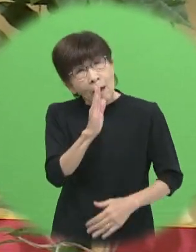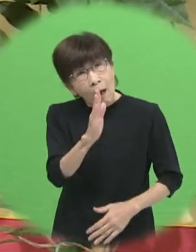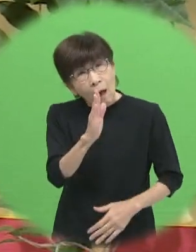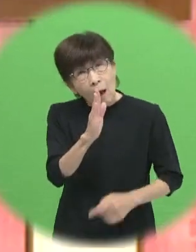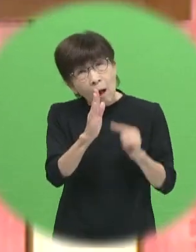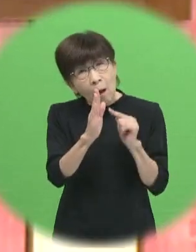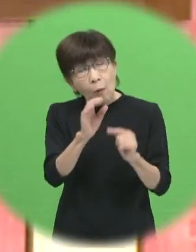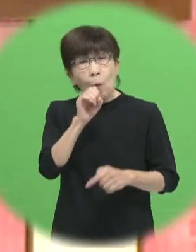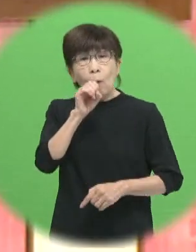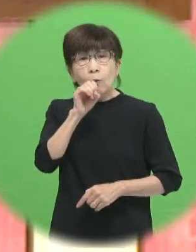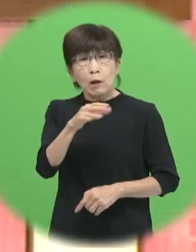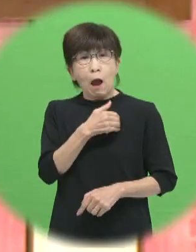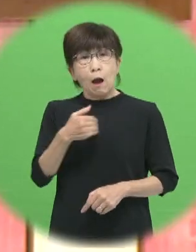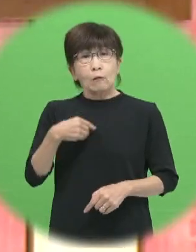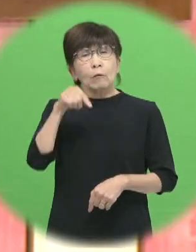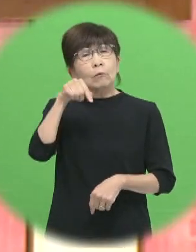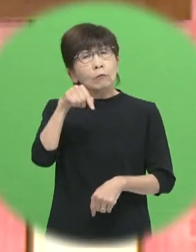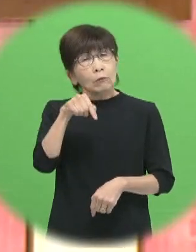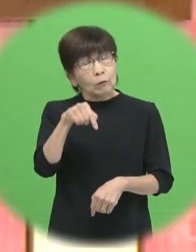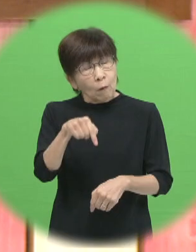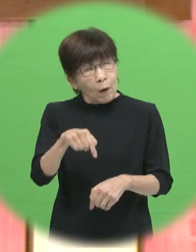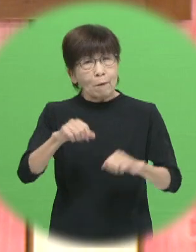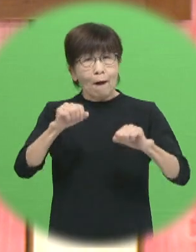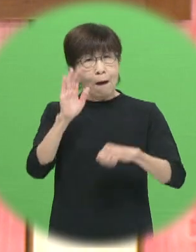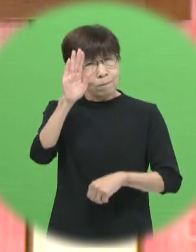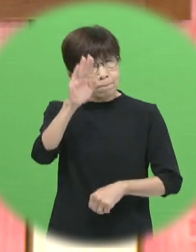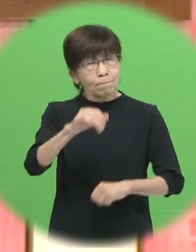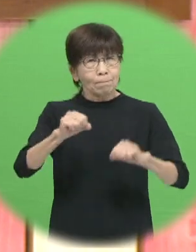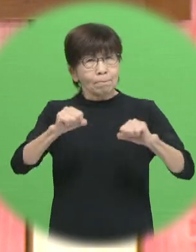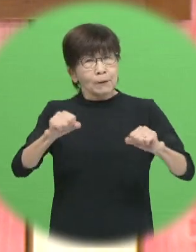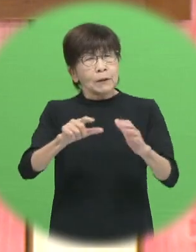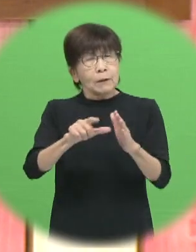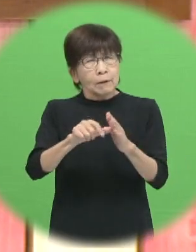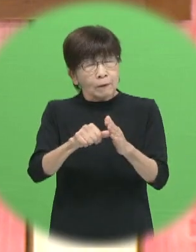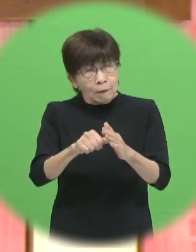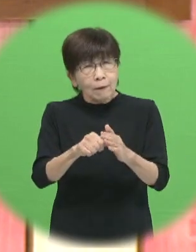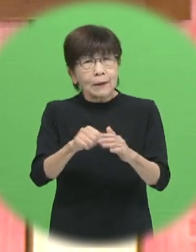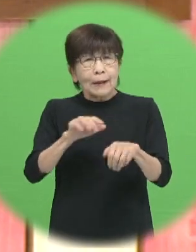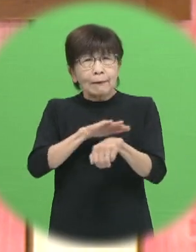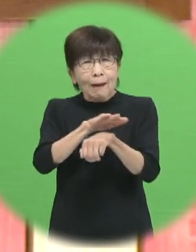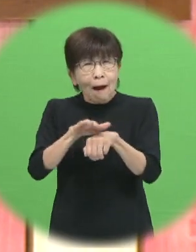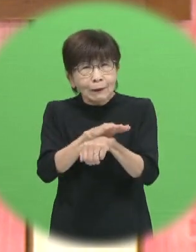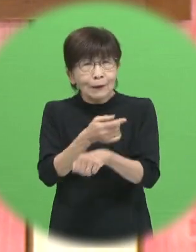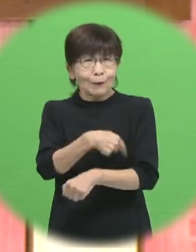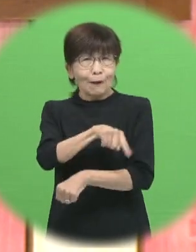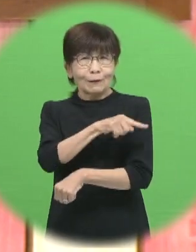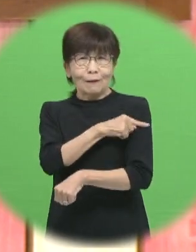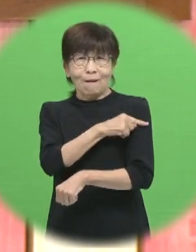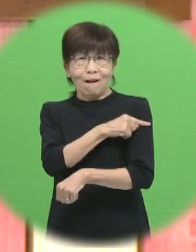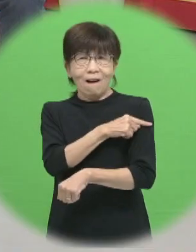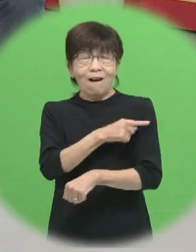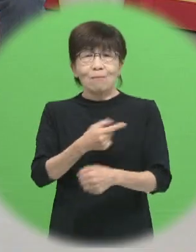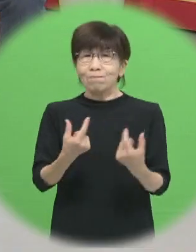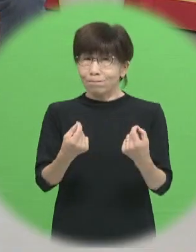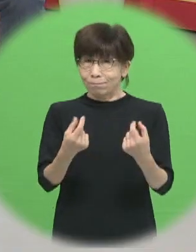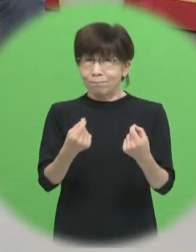えること、うんうん、これはとってもこう生きていく上で大事な力だと思うんですよね、は